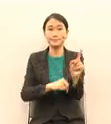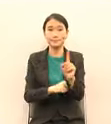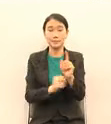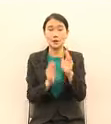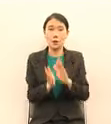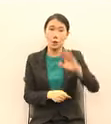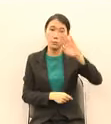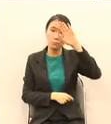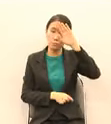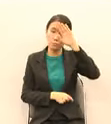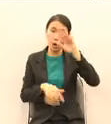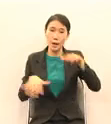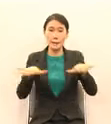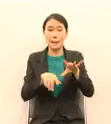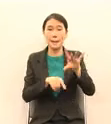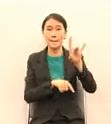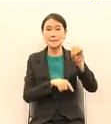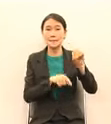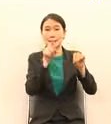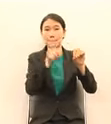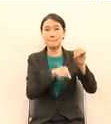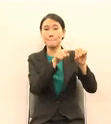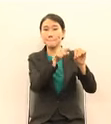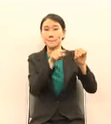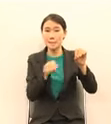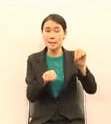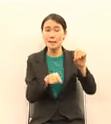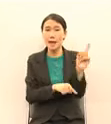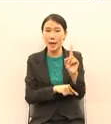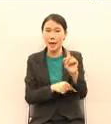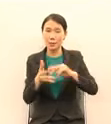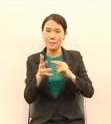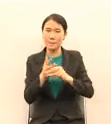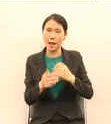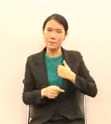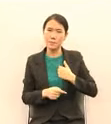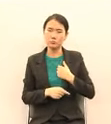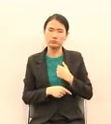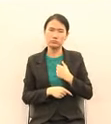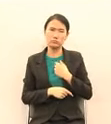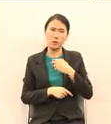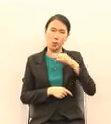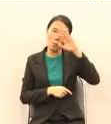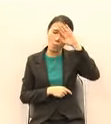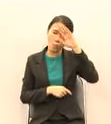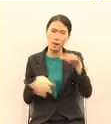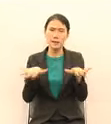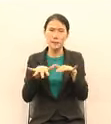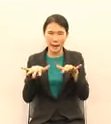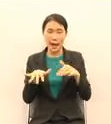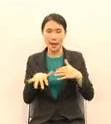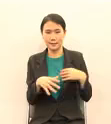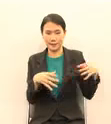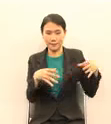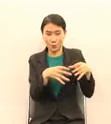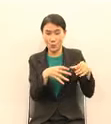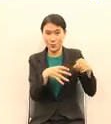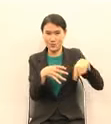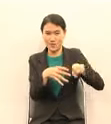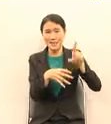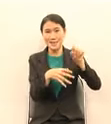ผู้ป่วยทั่วไปเนี่ย 80% เป็นผู้ป่วยที่มีอาการไม่รุนแรงนะฮะอีกกลุ่มหนึ่งก็คือผู้ป่วยมีอาการรุนแ